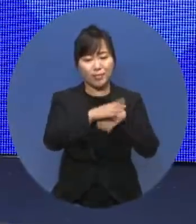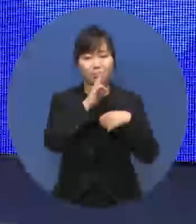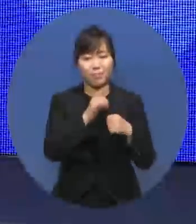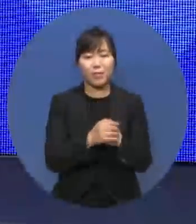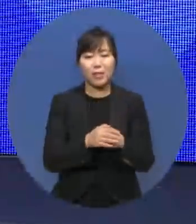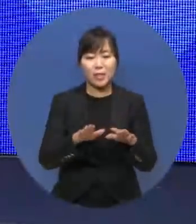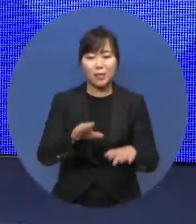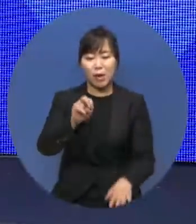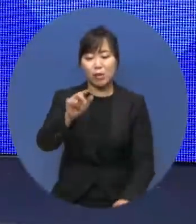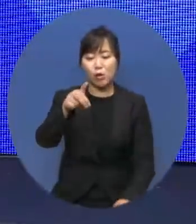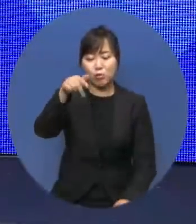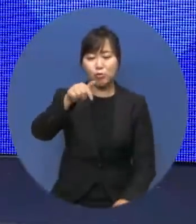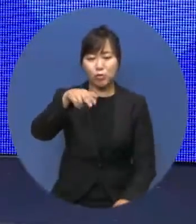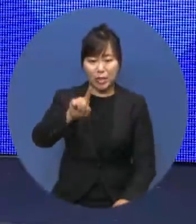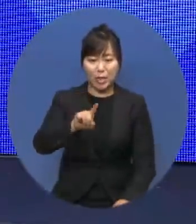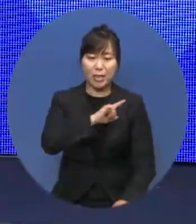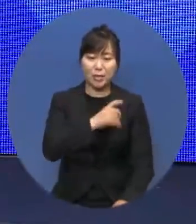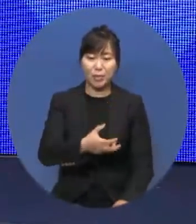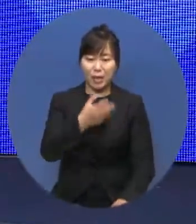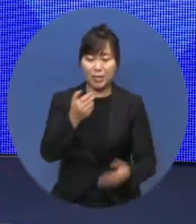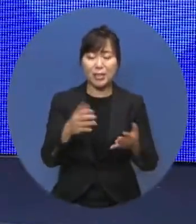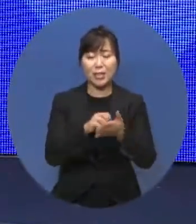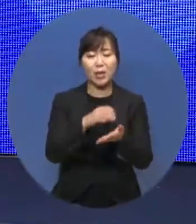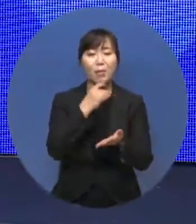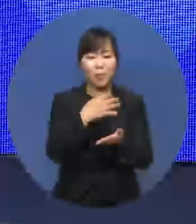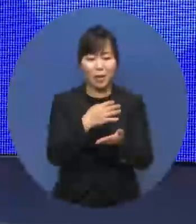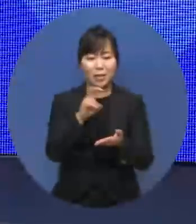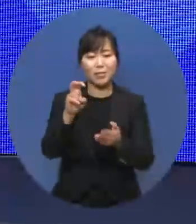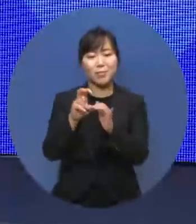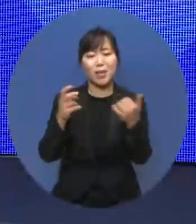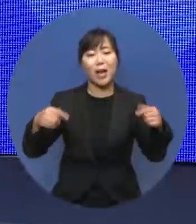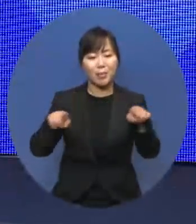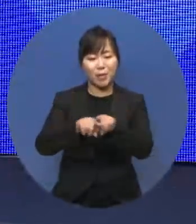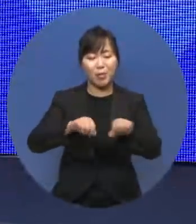연주자라는 이름을 가진 직원들만 해도 20명 가까이가 같이 활동을